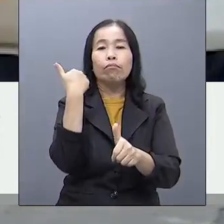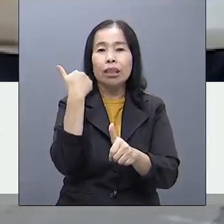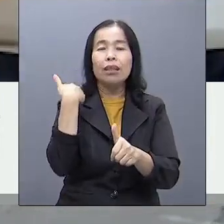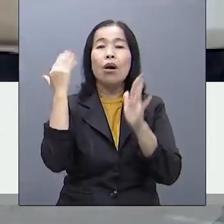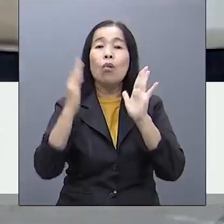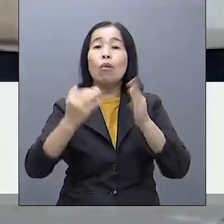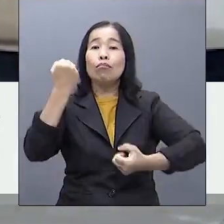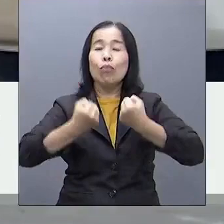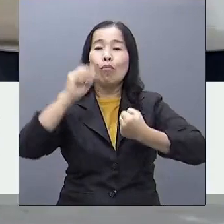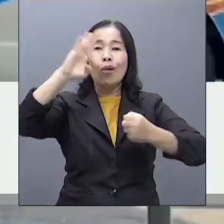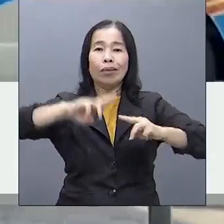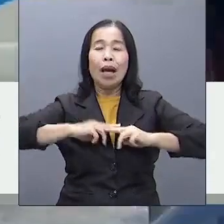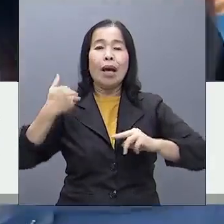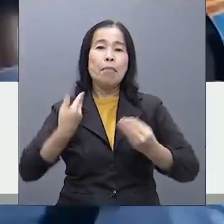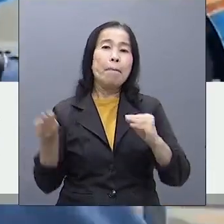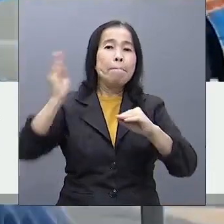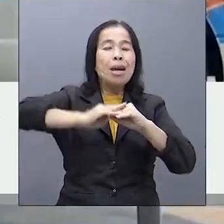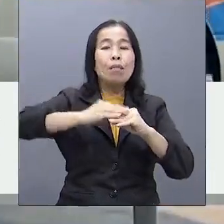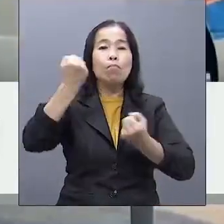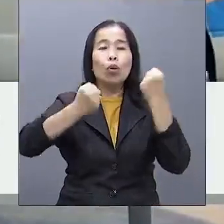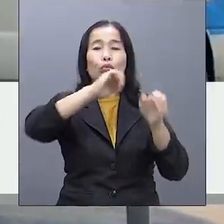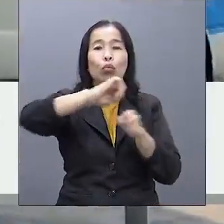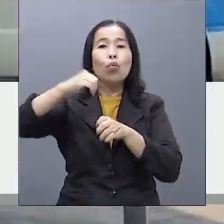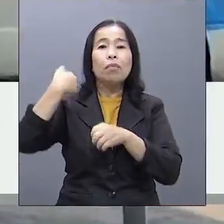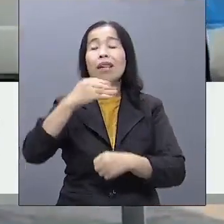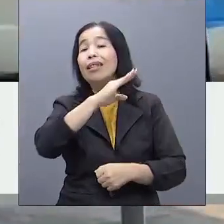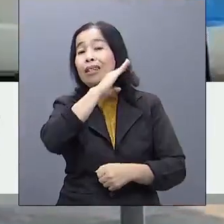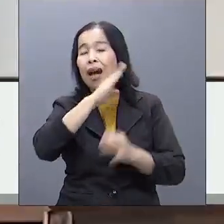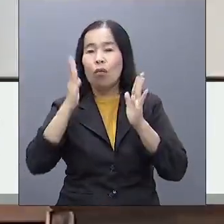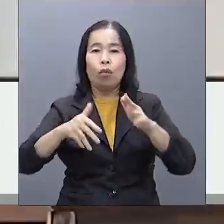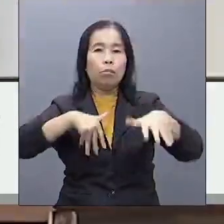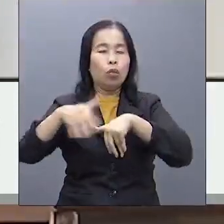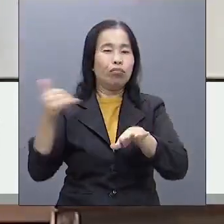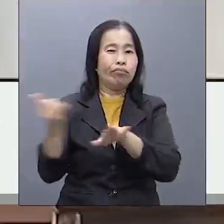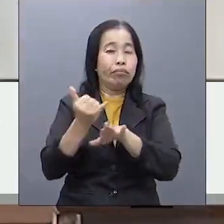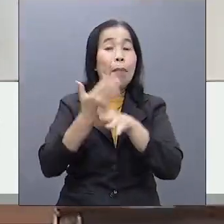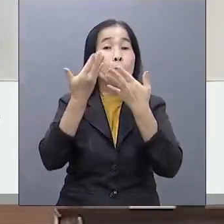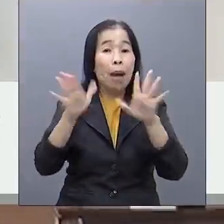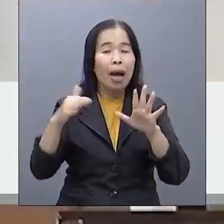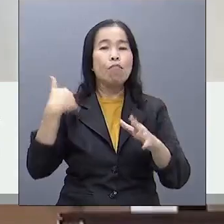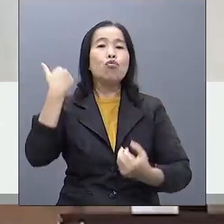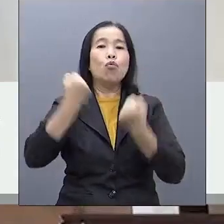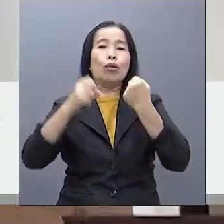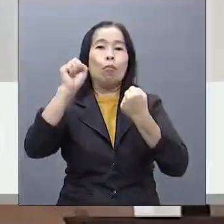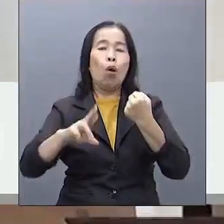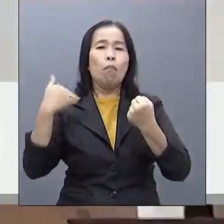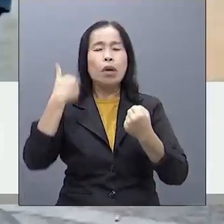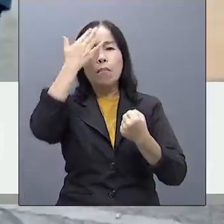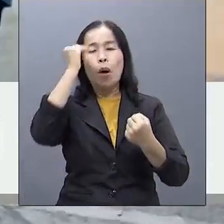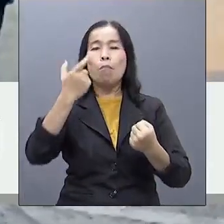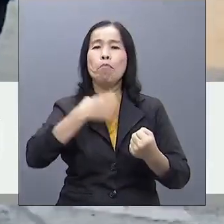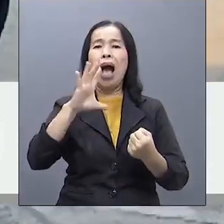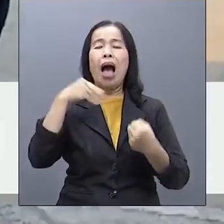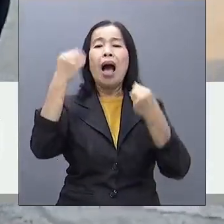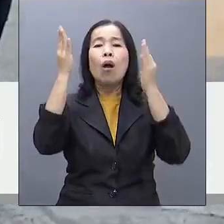การรถตู้ด้วยเตรียมเพิ่มเที่ยวรถเอาไว้ในกรณีที่มีประชาชนเดินทางเป็นจำนวนมากเพื่อป้องกันไม่ให้เกิดปัญหาผู้โดยสารตก